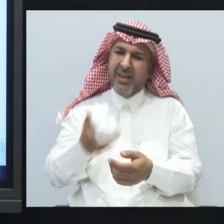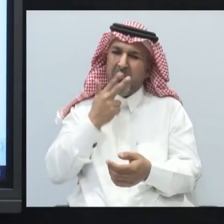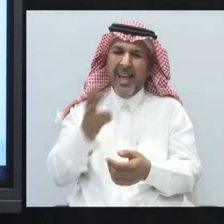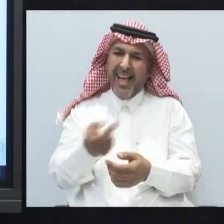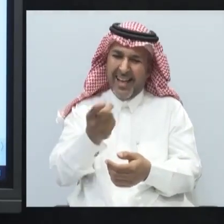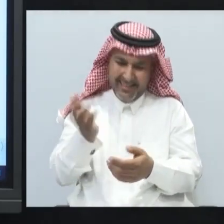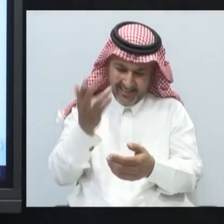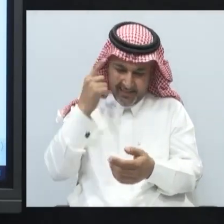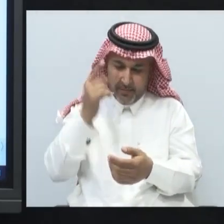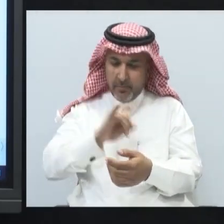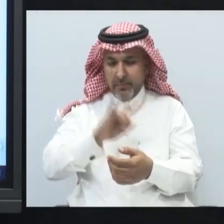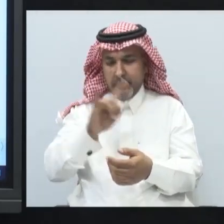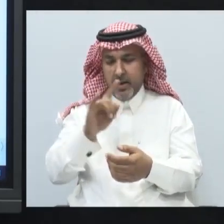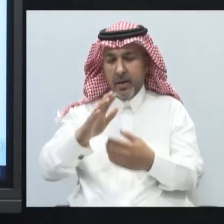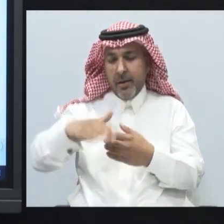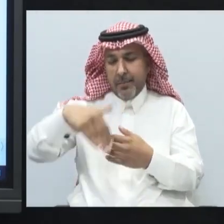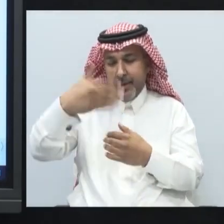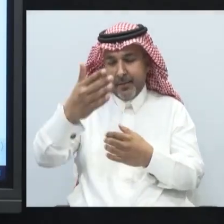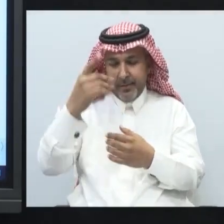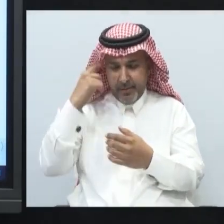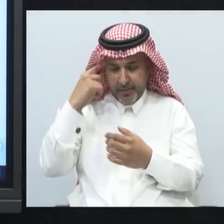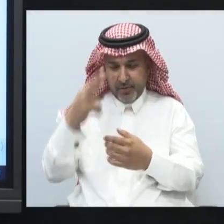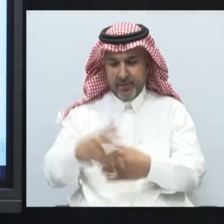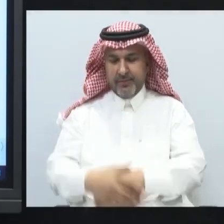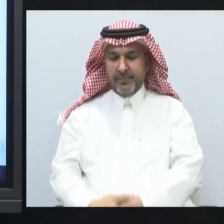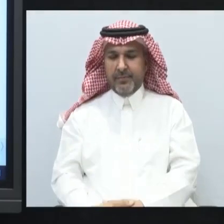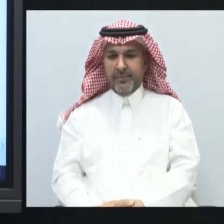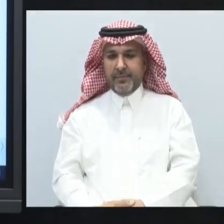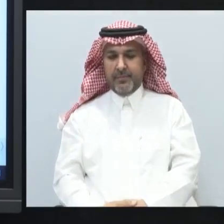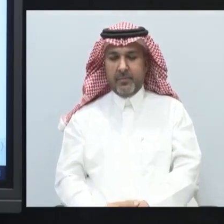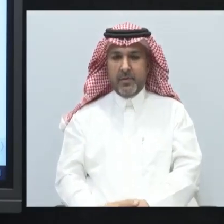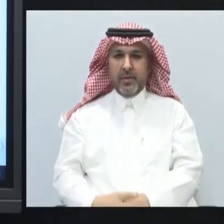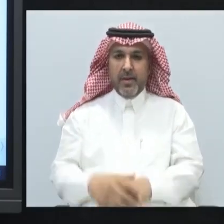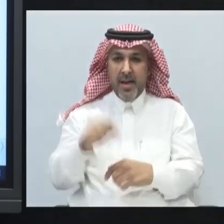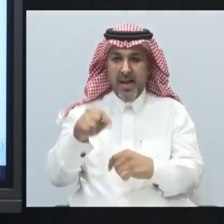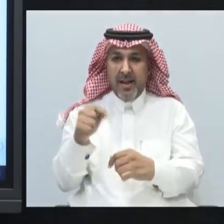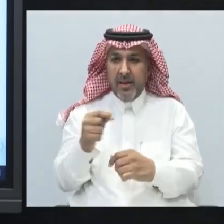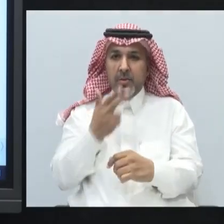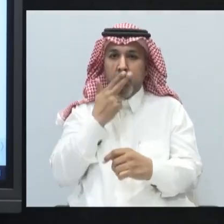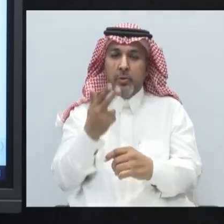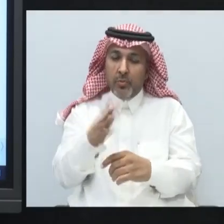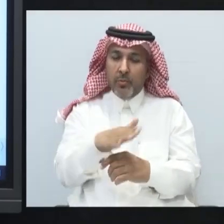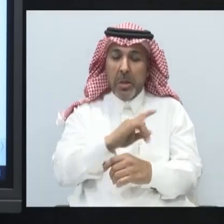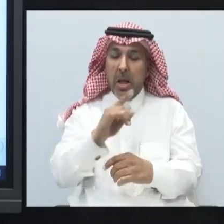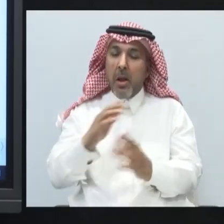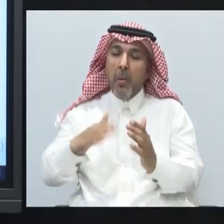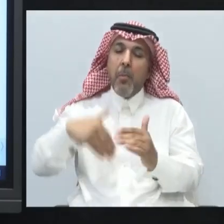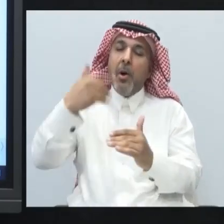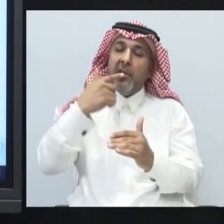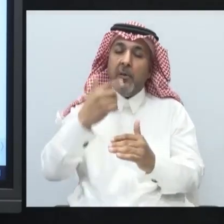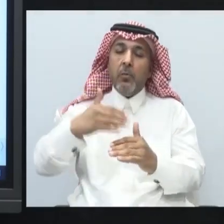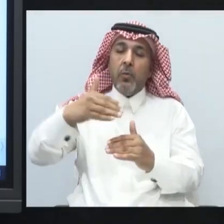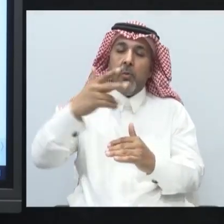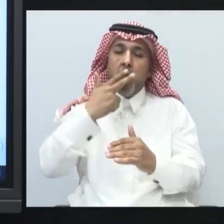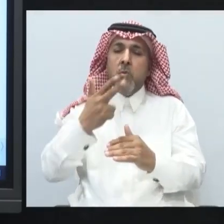لكن نقول ان التدخين هو من الاشياء اللي راح تؤثر على المدى البعيد انت لا تظر نفسك خلال اسبوع ولا اسبوعين ولا ثلاثه